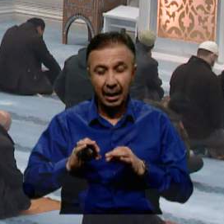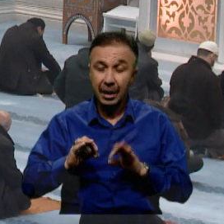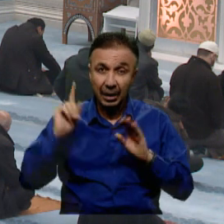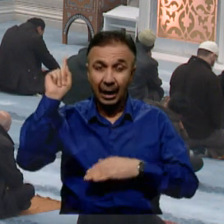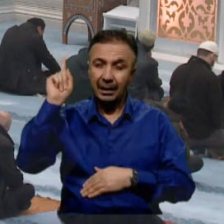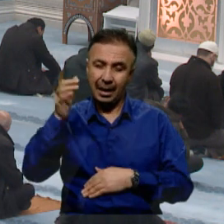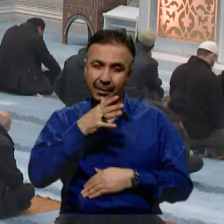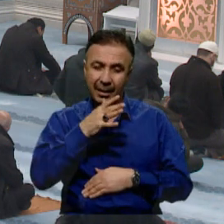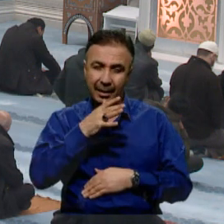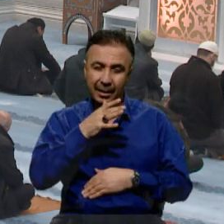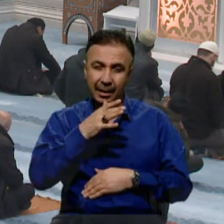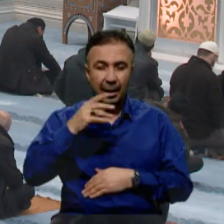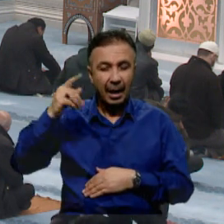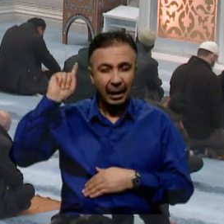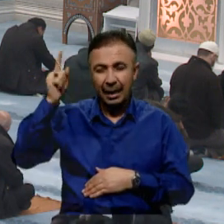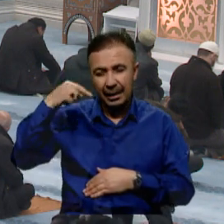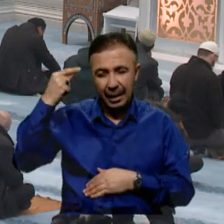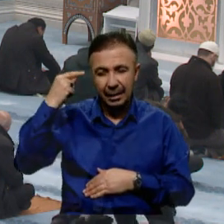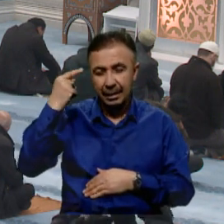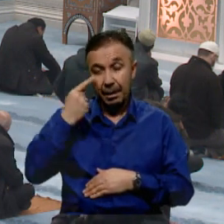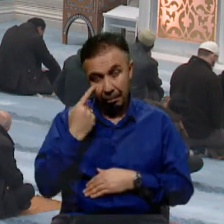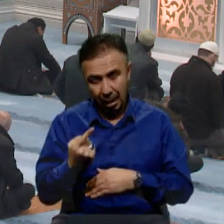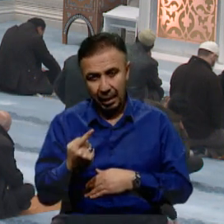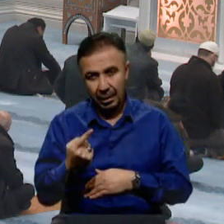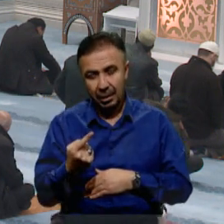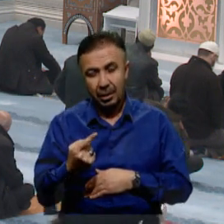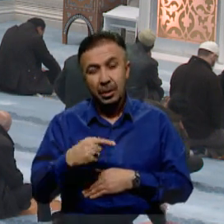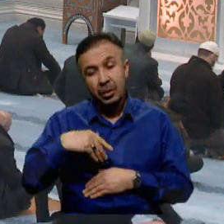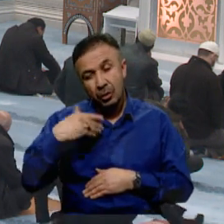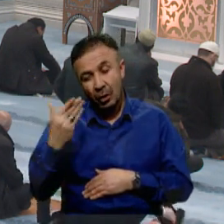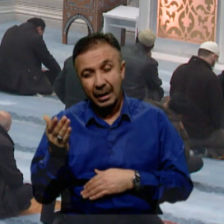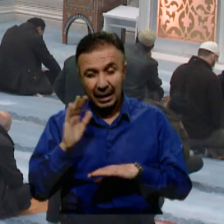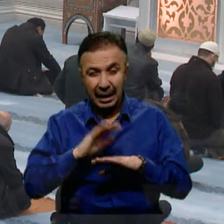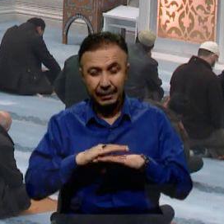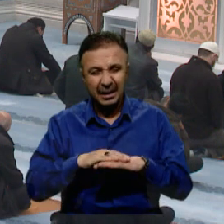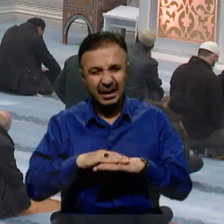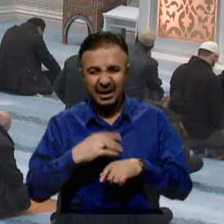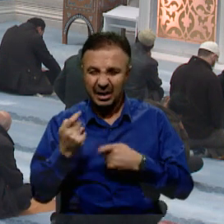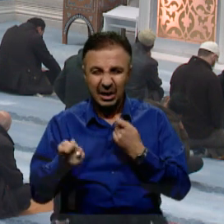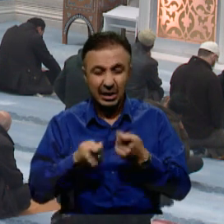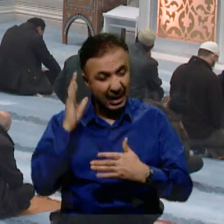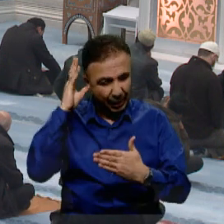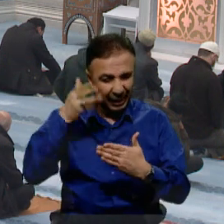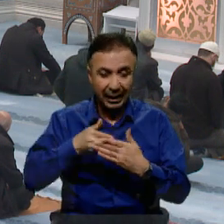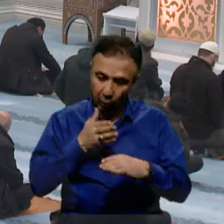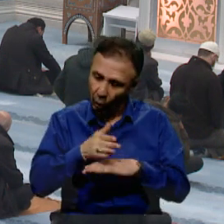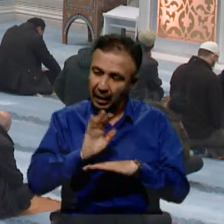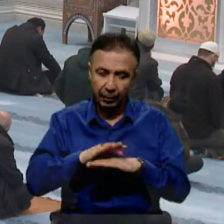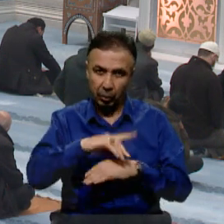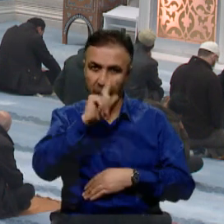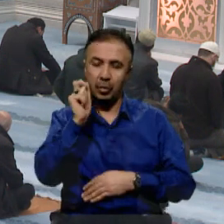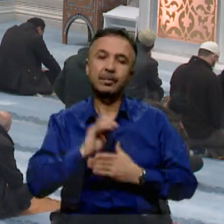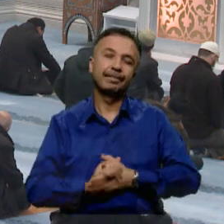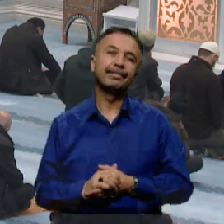bakar, niyetinize bakar. Ondan sonra da yaptıklarınızı doğru yapıyor musunuz? وَلَاكِنْ يَنْظُرُ